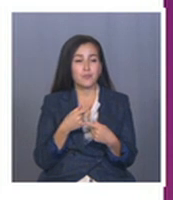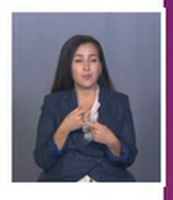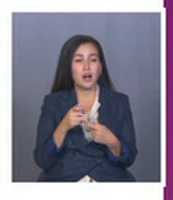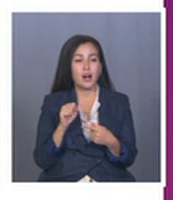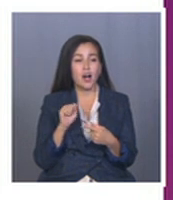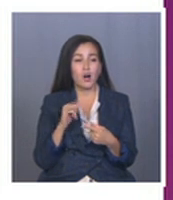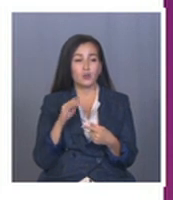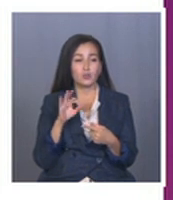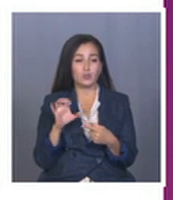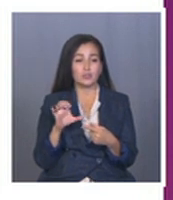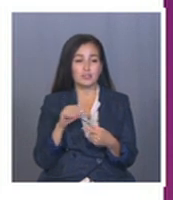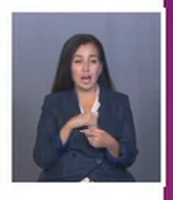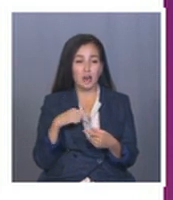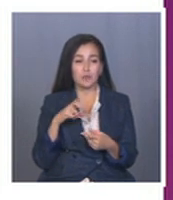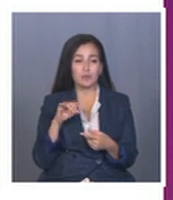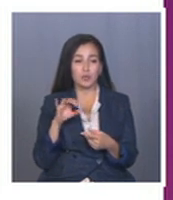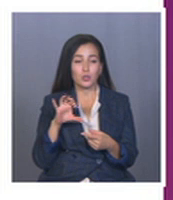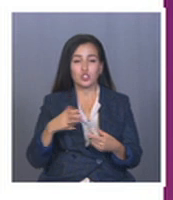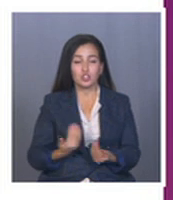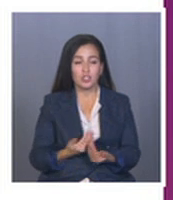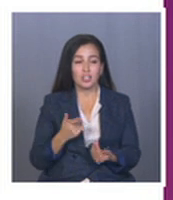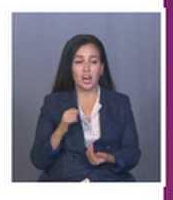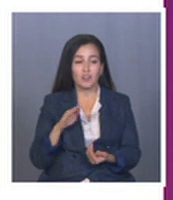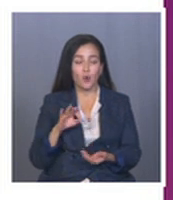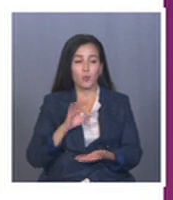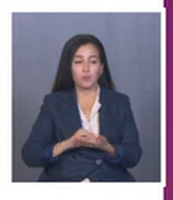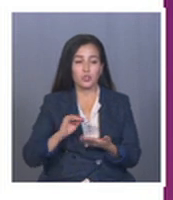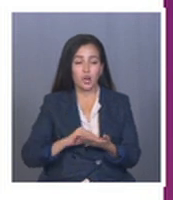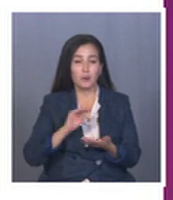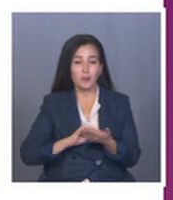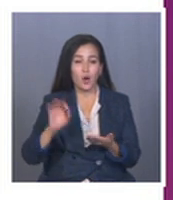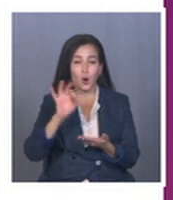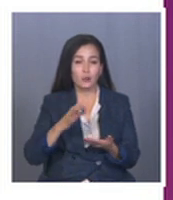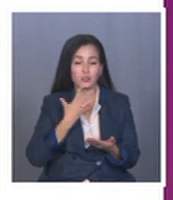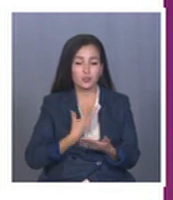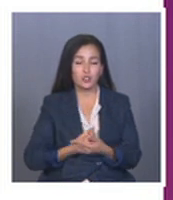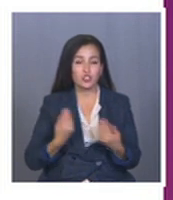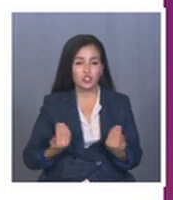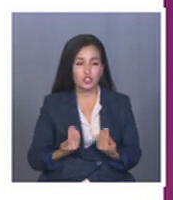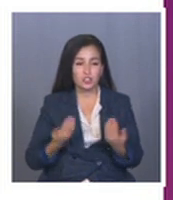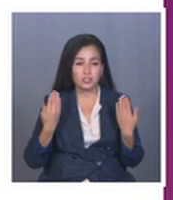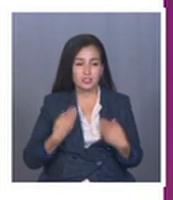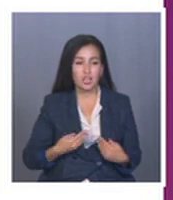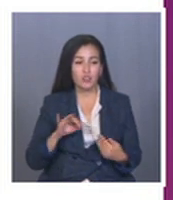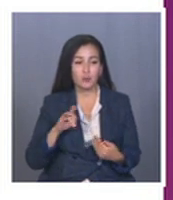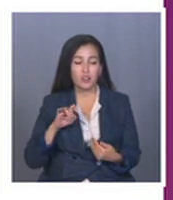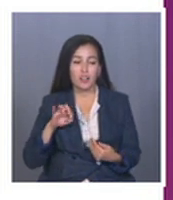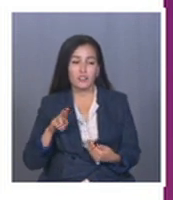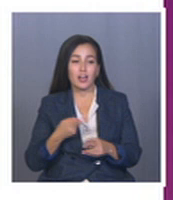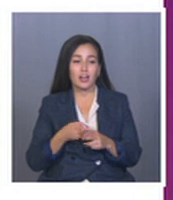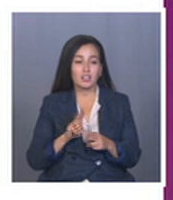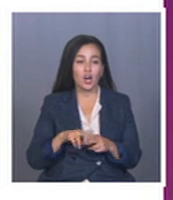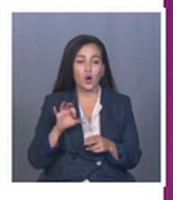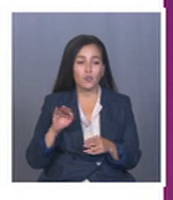Аутос сам, биос – жизнь, графо – пишу, описание своей жизни. Автобиография – это